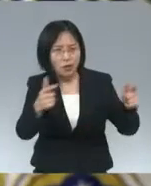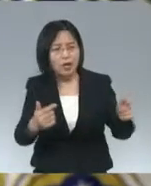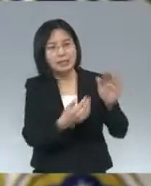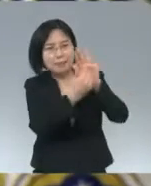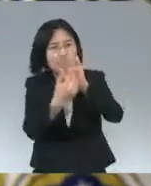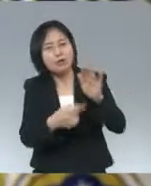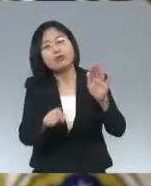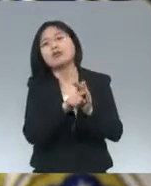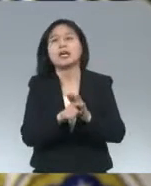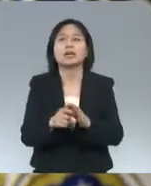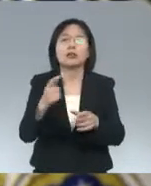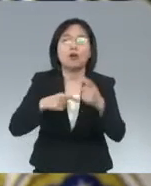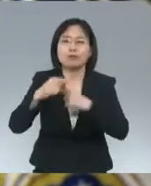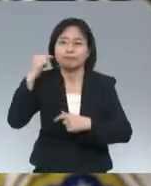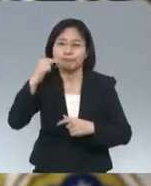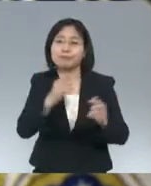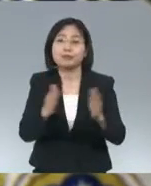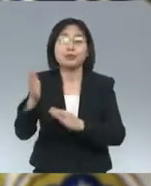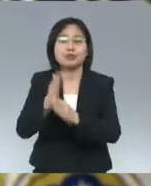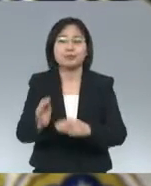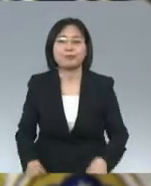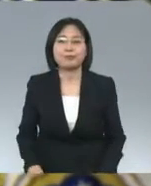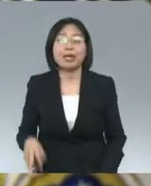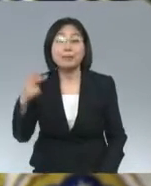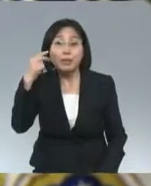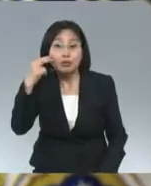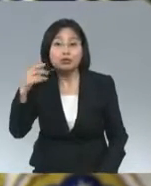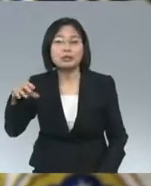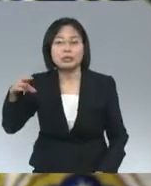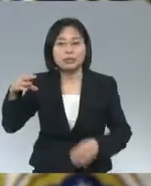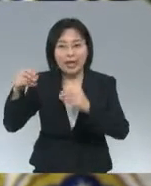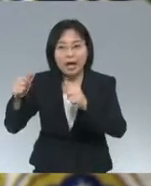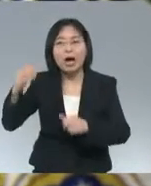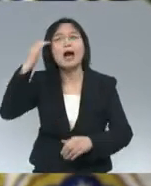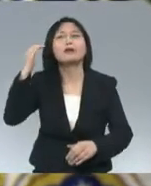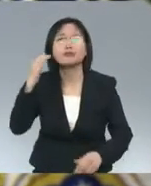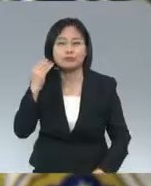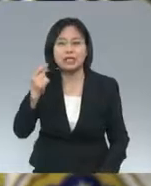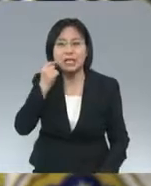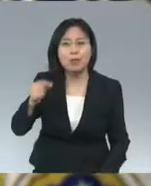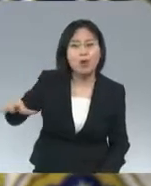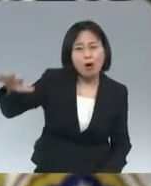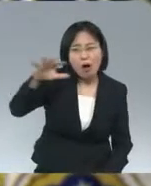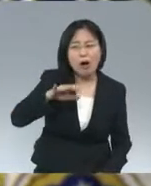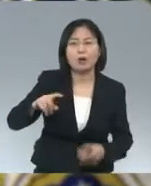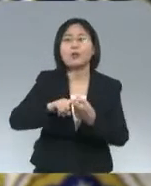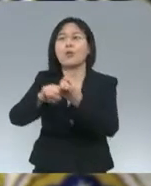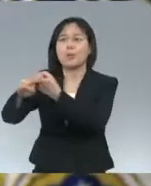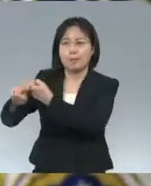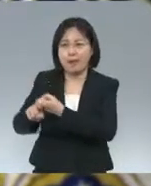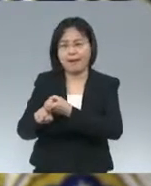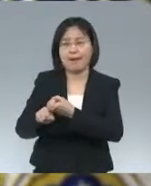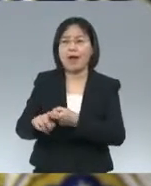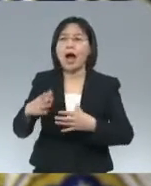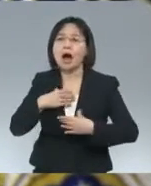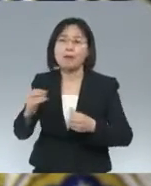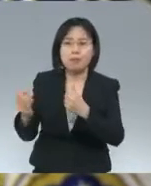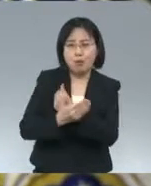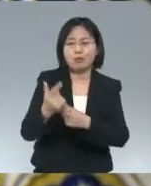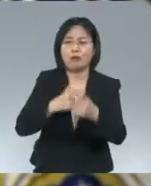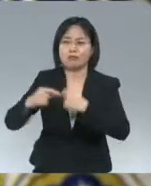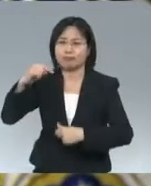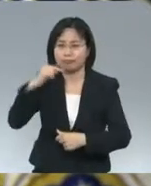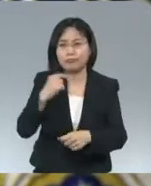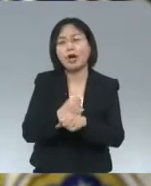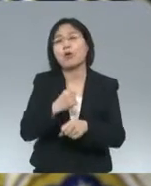対応することを最優先課題に据える考えを示し北韓への強硬な対応を求めるものとみ